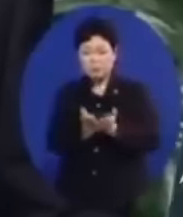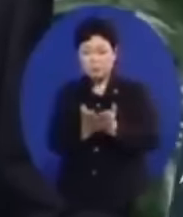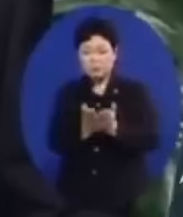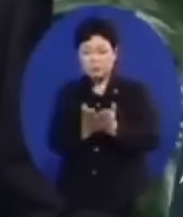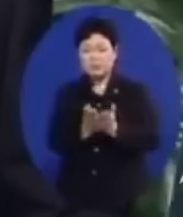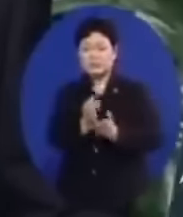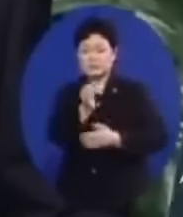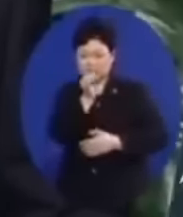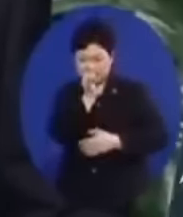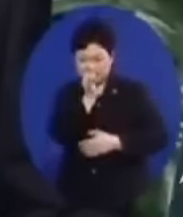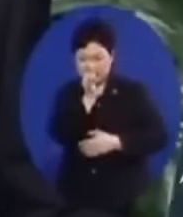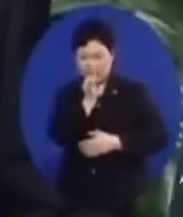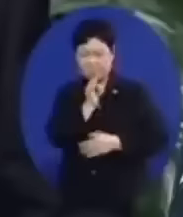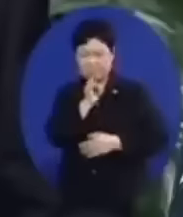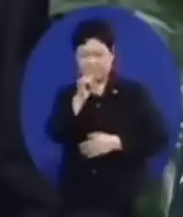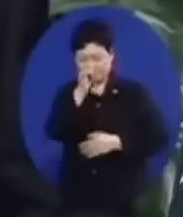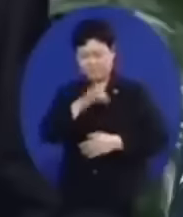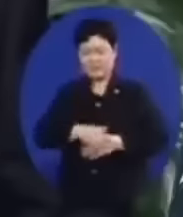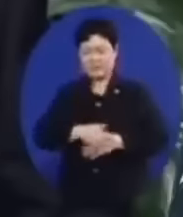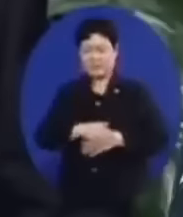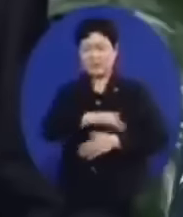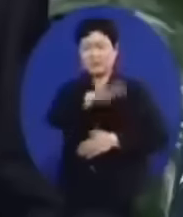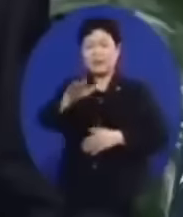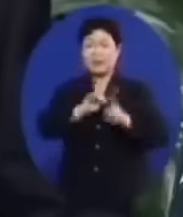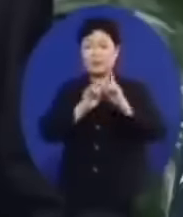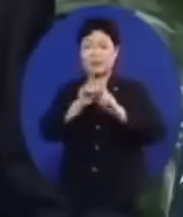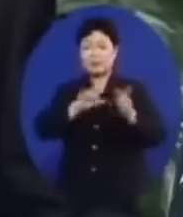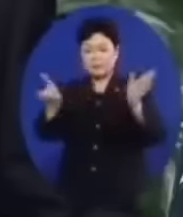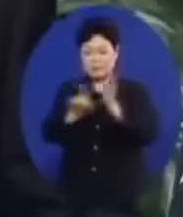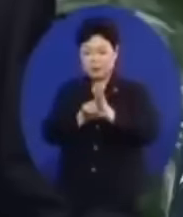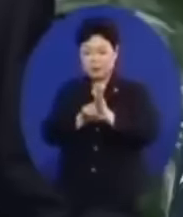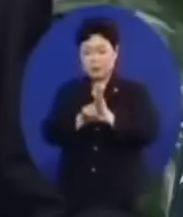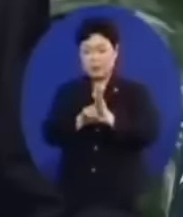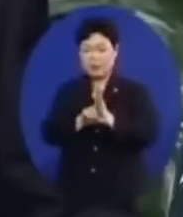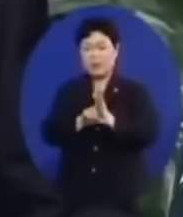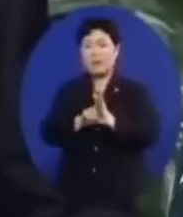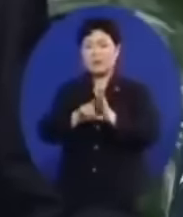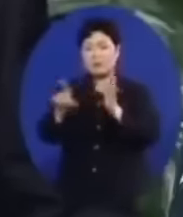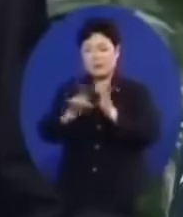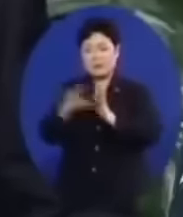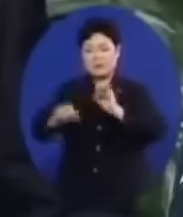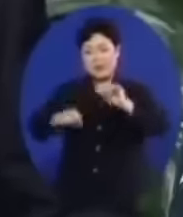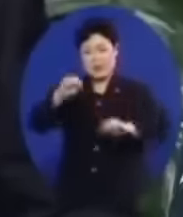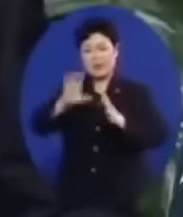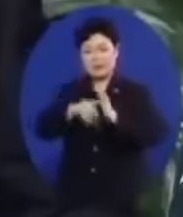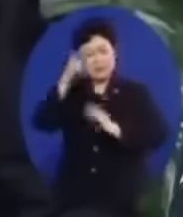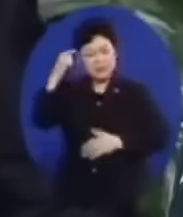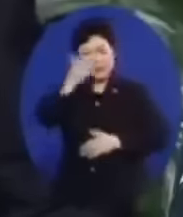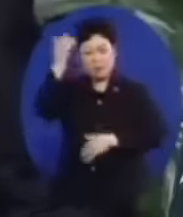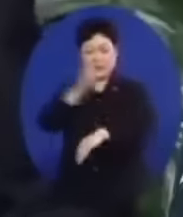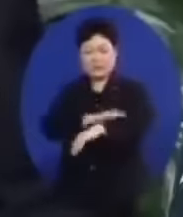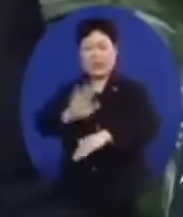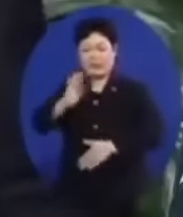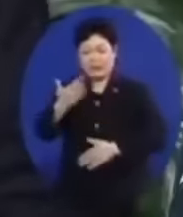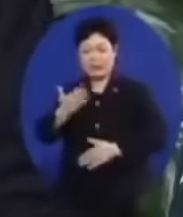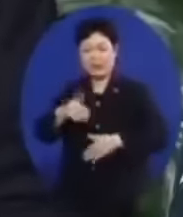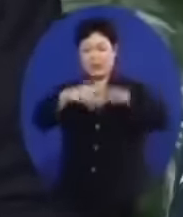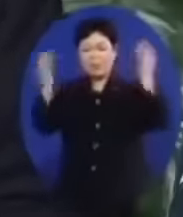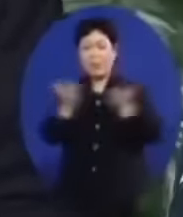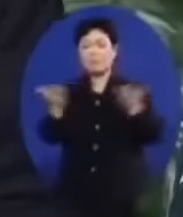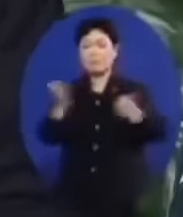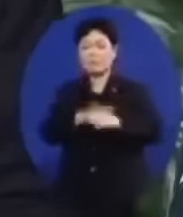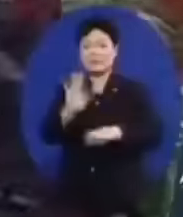여기에 들어있습니다. 우리가 말씀에 의지해서 믿음으로 행할 때 우리 영혼이 잘됨같이 범사에